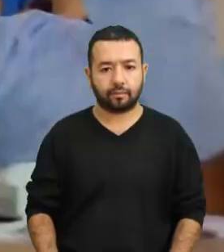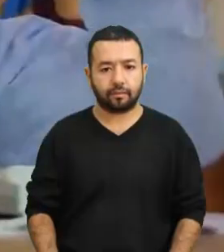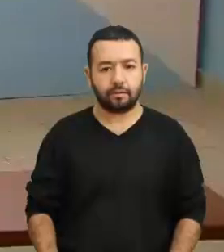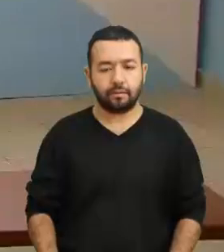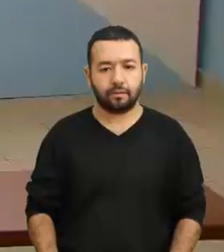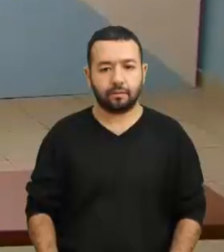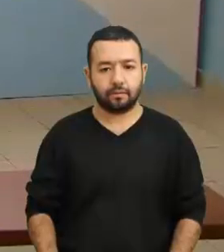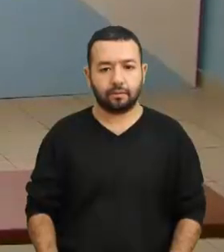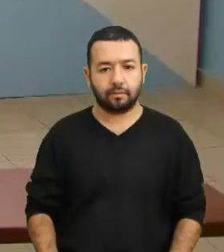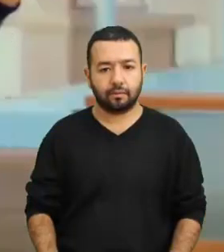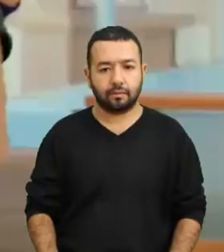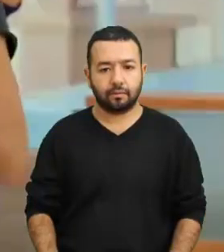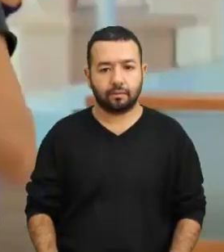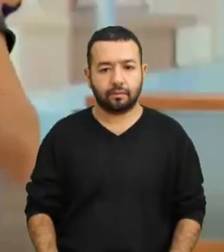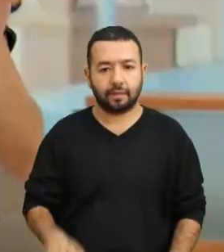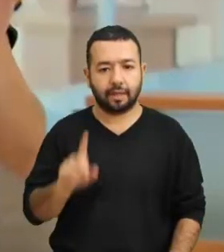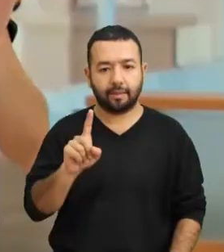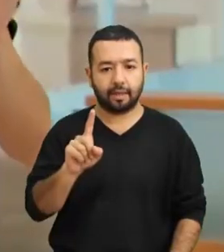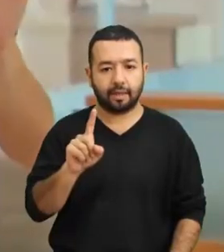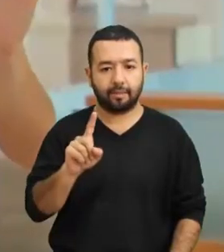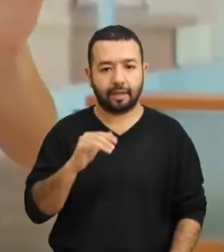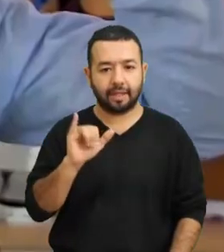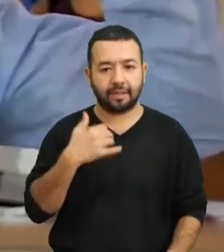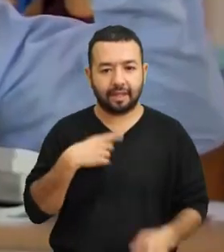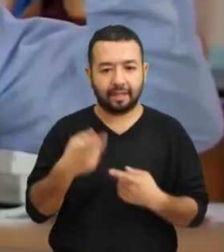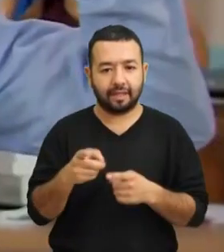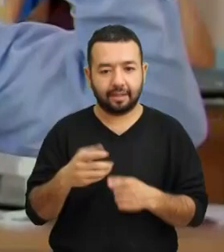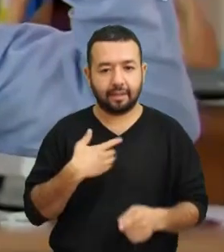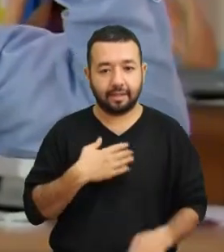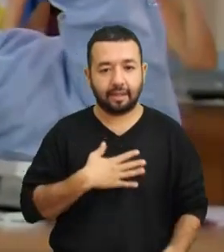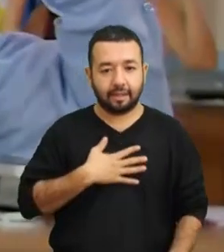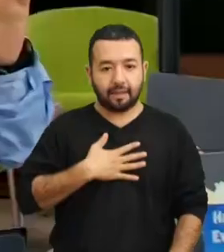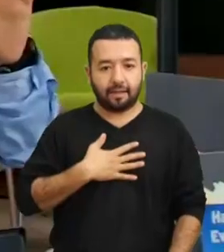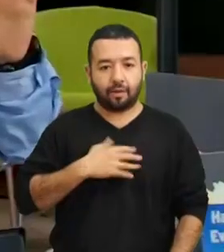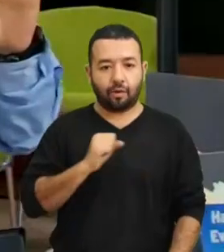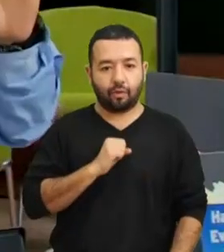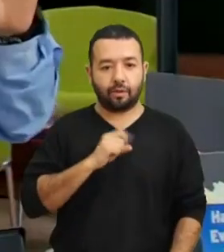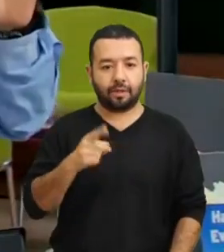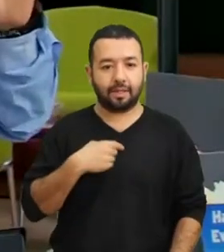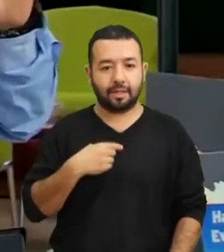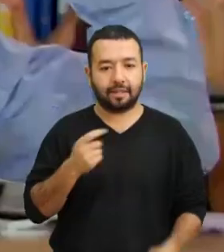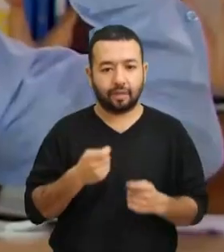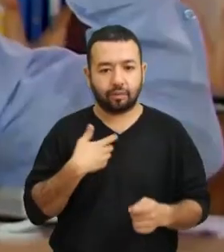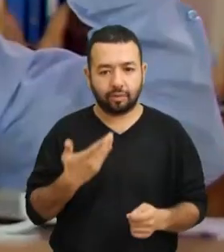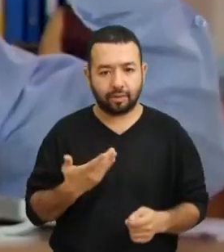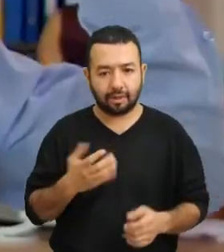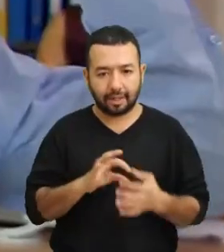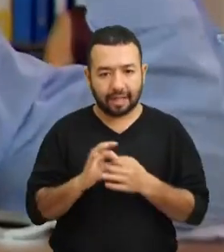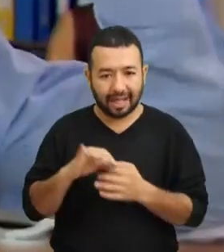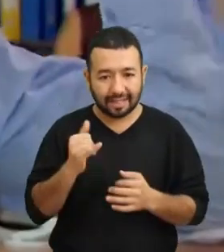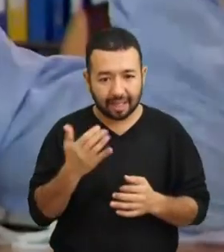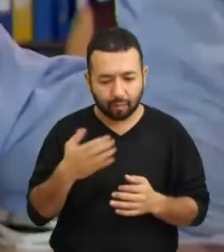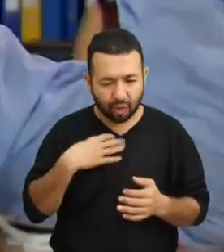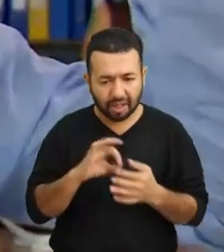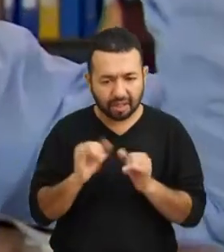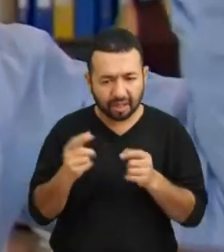çaktırmadan masanın altındaki düğmeye bastı. Bir dakika, bir dakika. Şaka yaptım sadece. Hıçkırığınız geçsin de sizi korkutmaya çalışıyordum. Ne? Şaka mı yaptın?